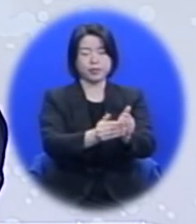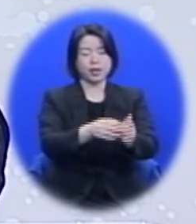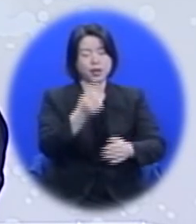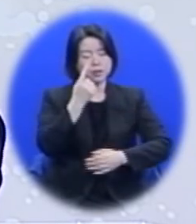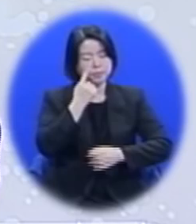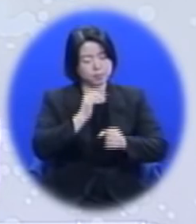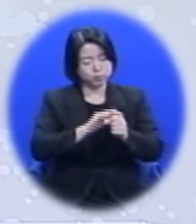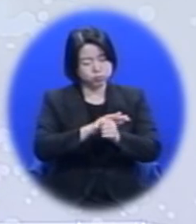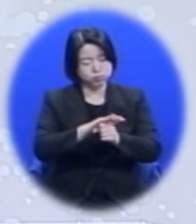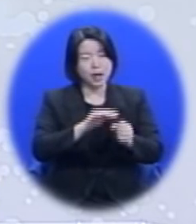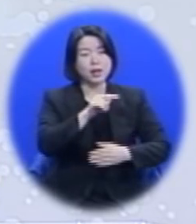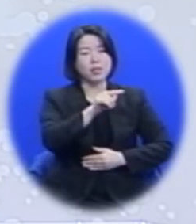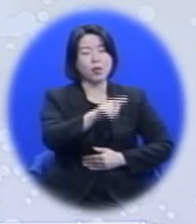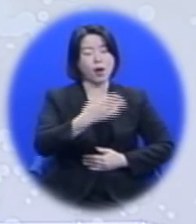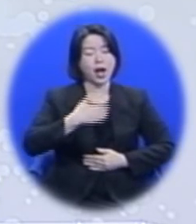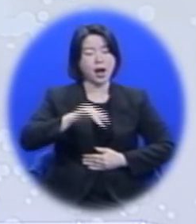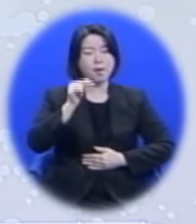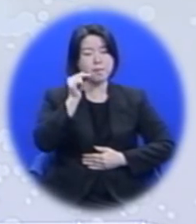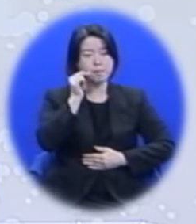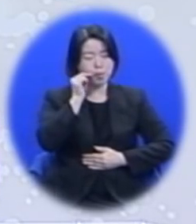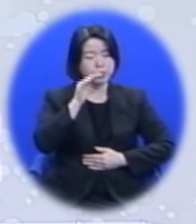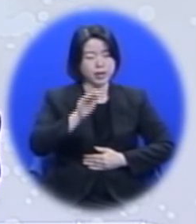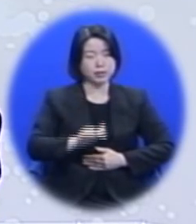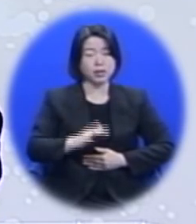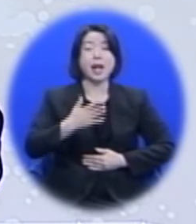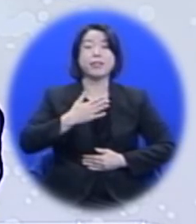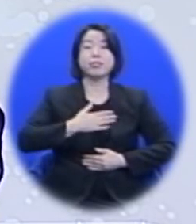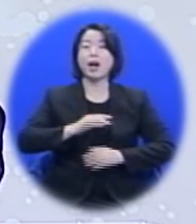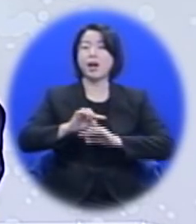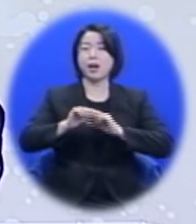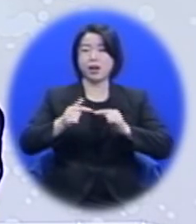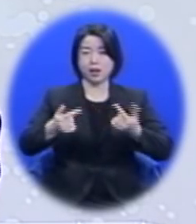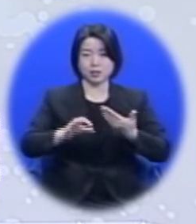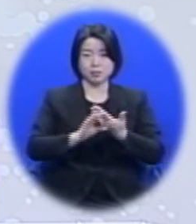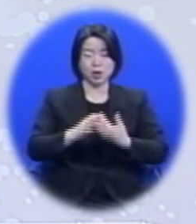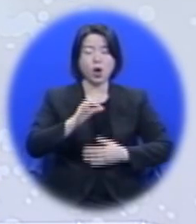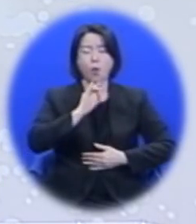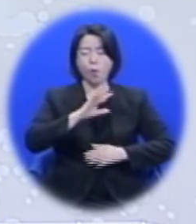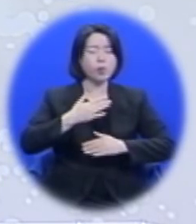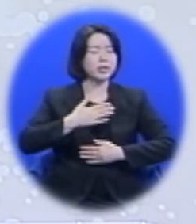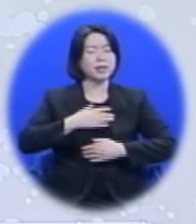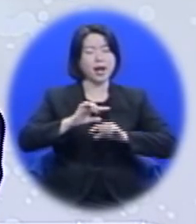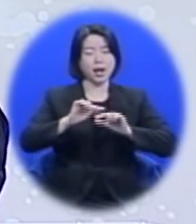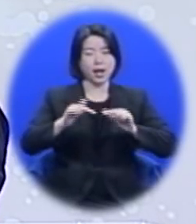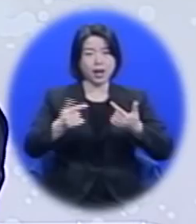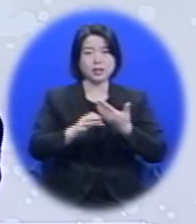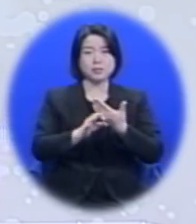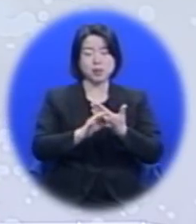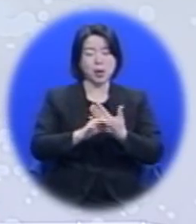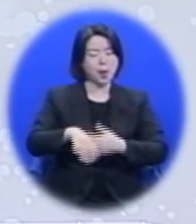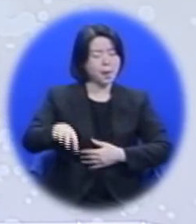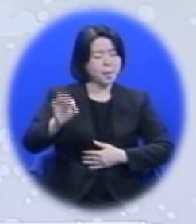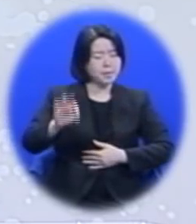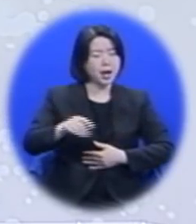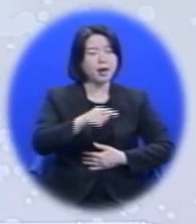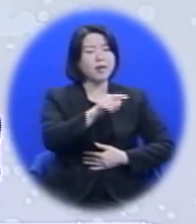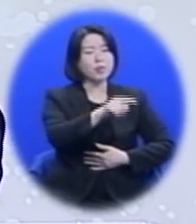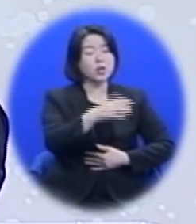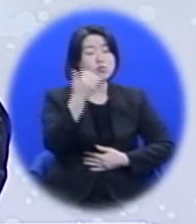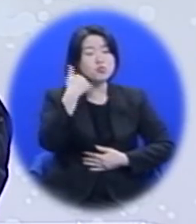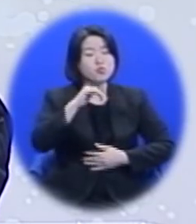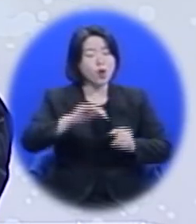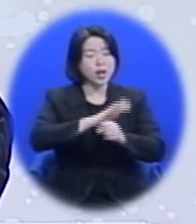가여워라, 너는 알지 못하는도다. 나 아니면, 오직 나 아니면 비천한 너를 누가